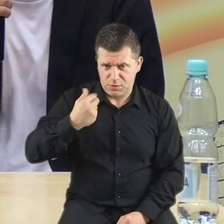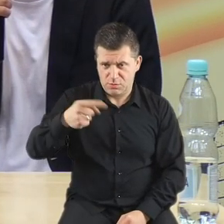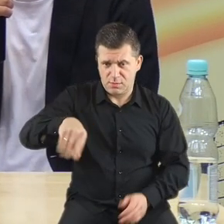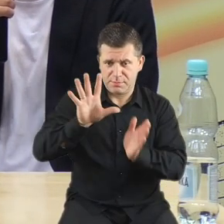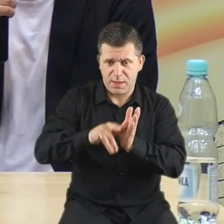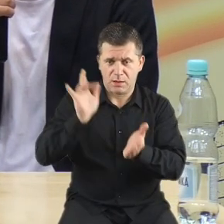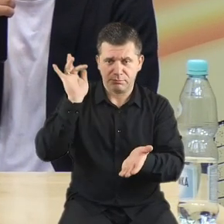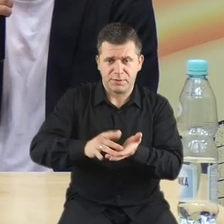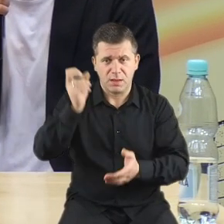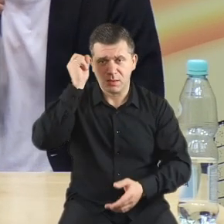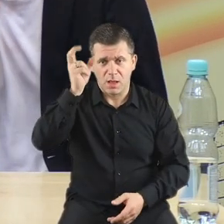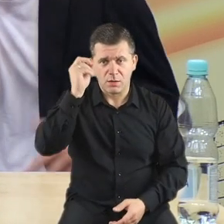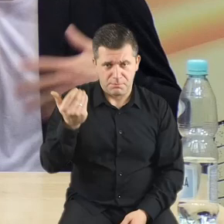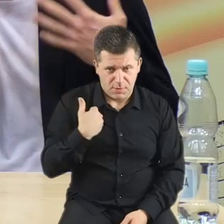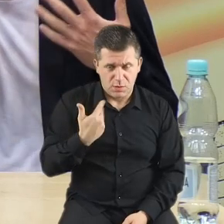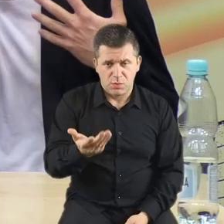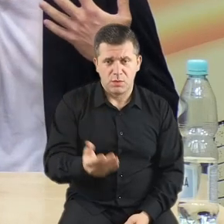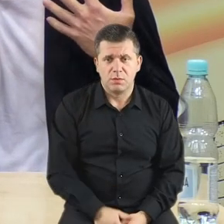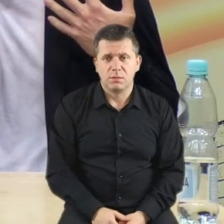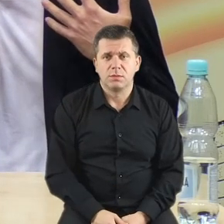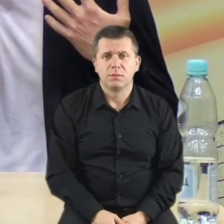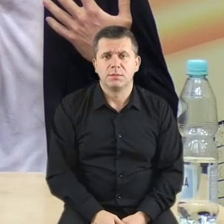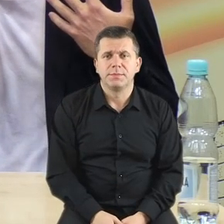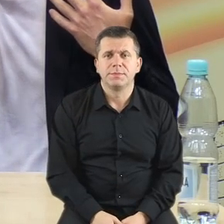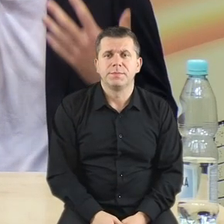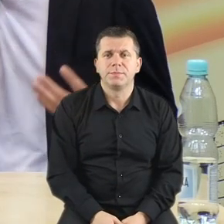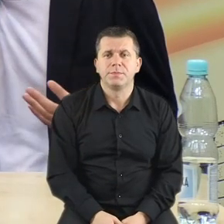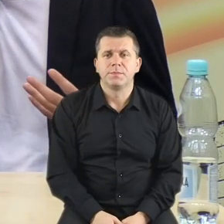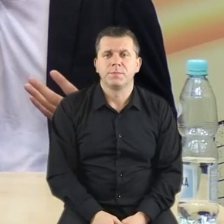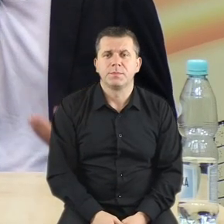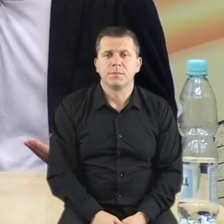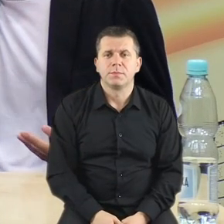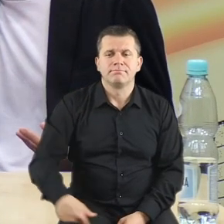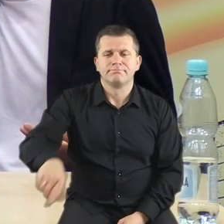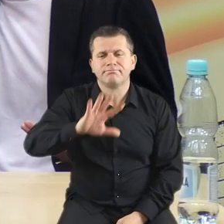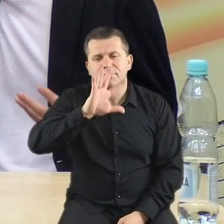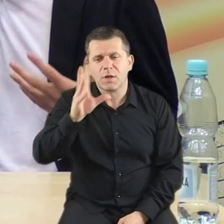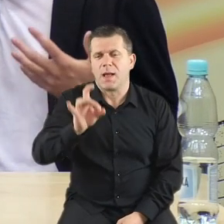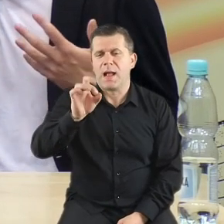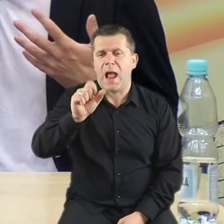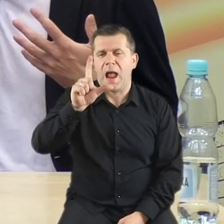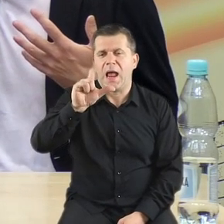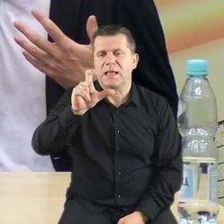był. Tak? No to jest takie piękne galicyjskie miasto